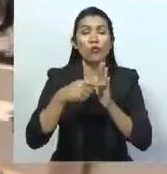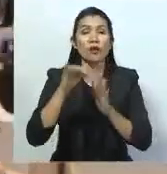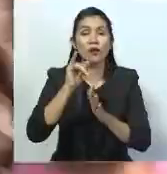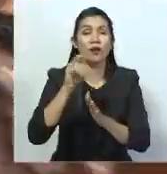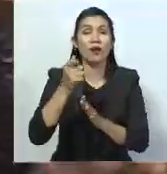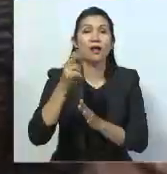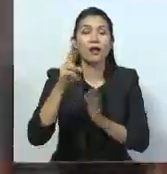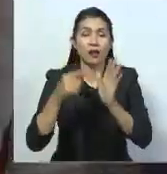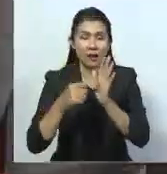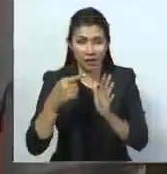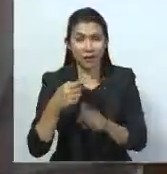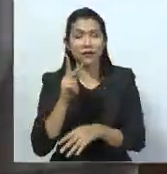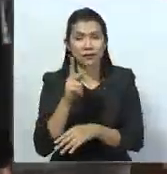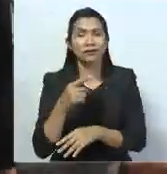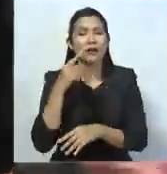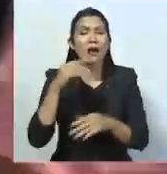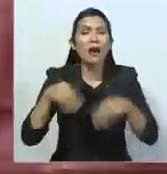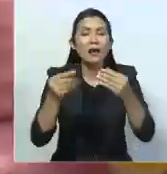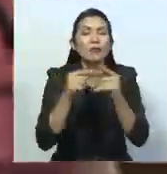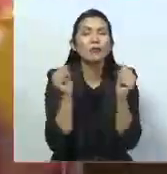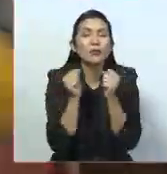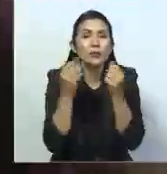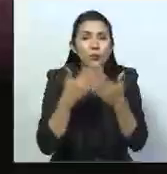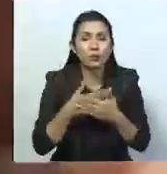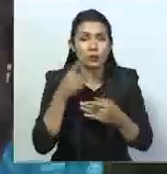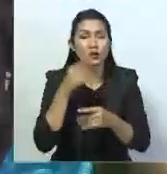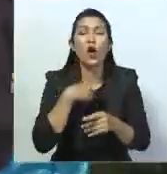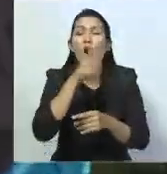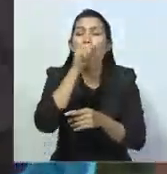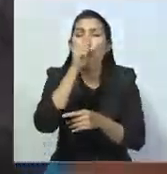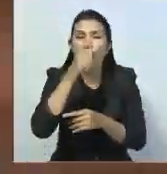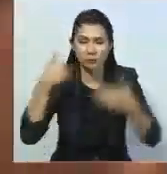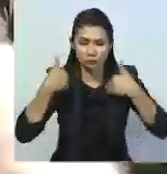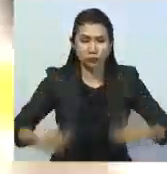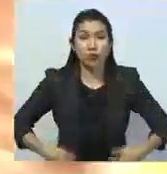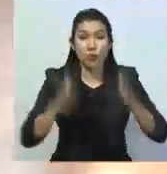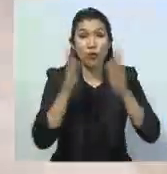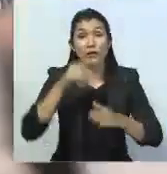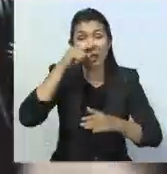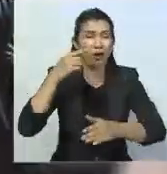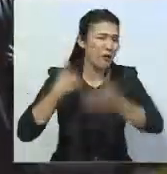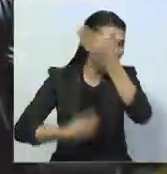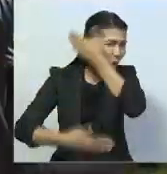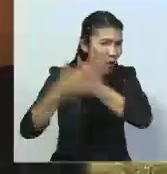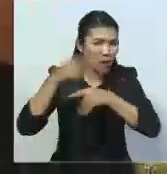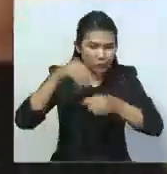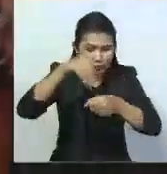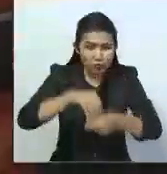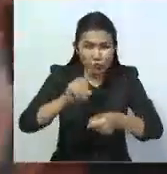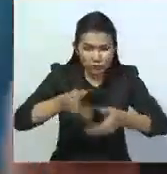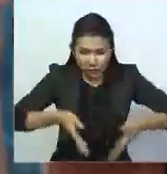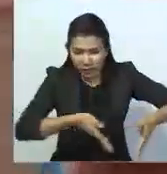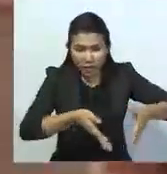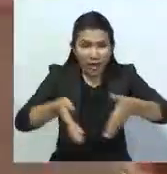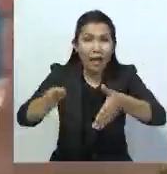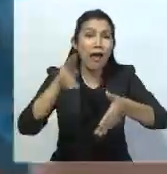สินทร์นะคะก็มีการจำลองวิถีชีวิตของคนไทยที่อาศัยอยู่ริมแม่น้ำในสมัยก่อนในอดีตนะค